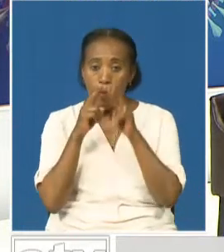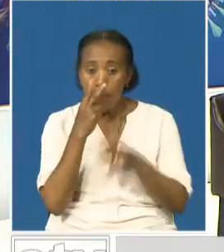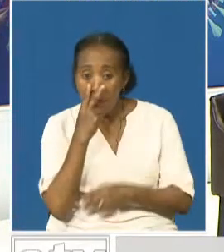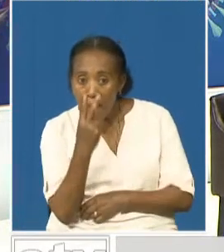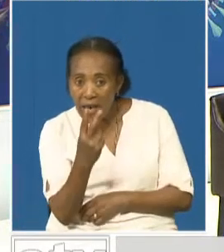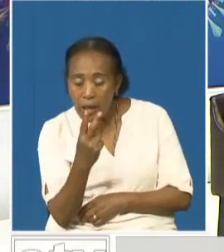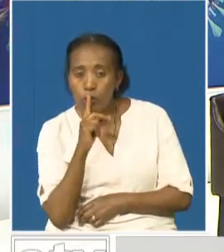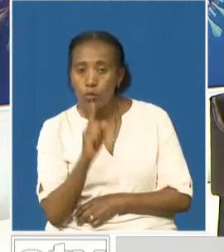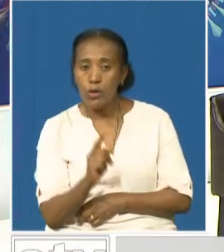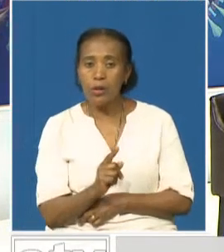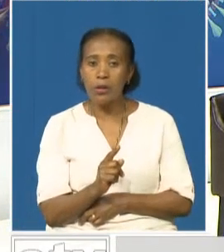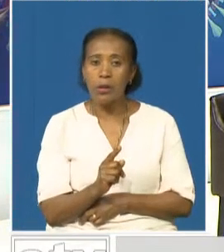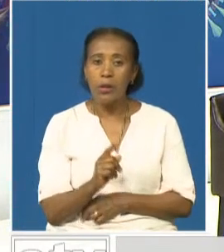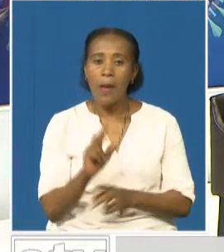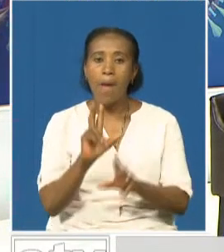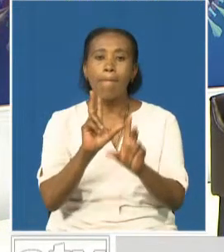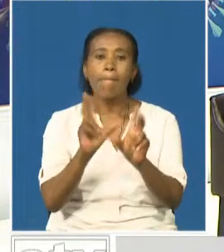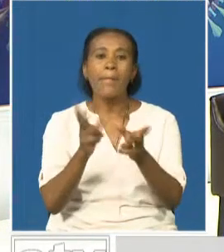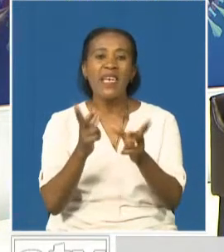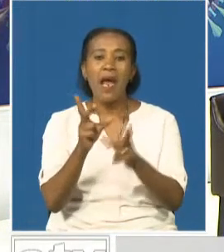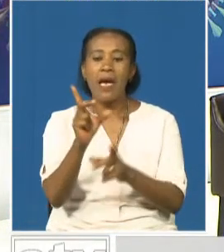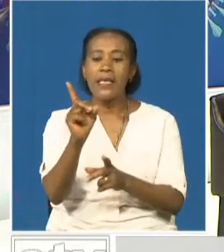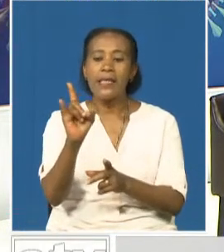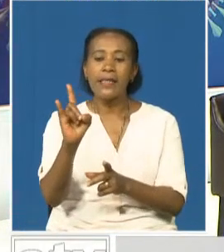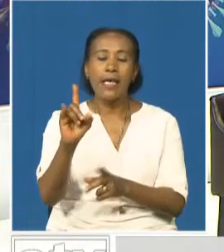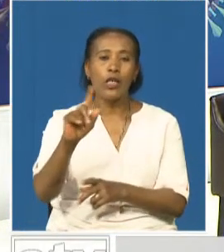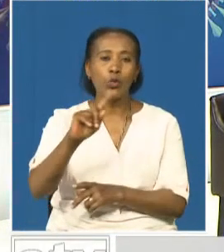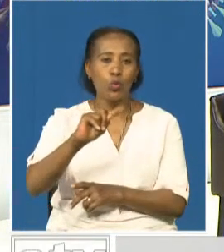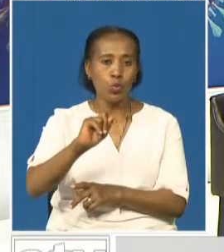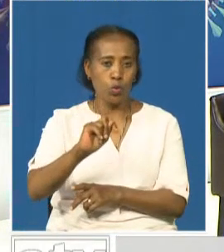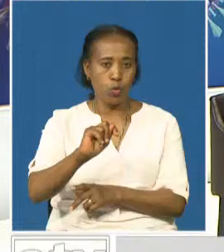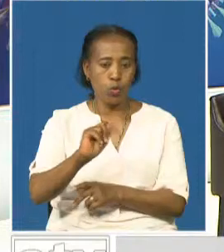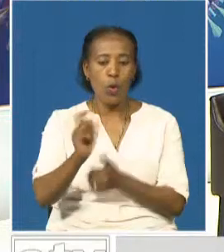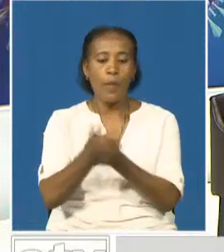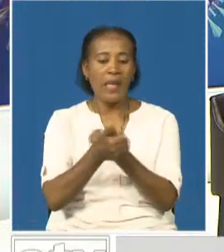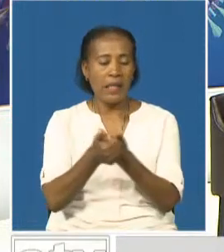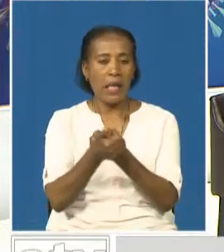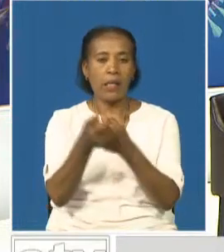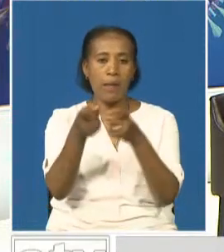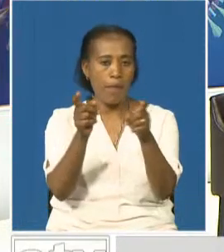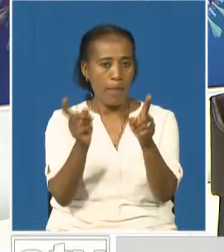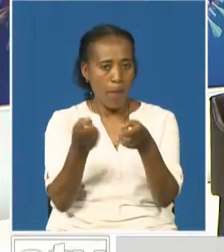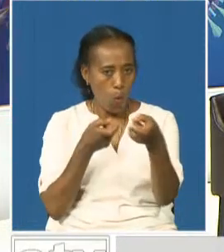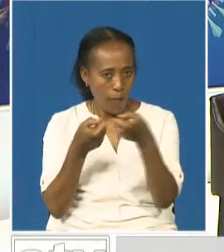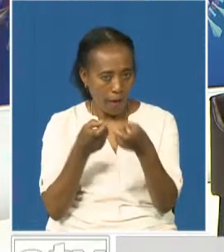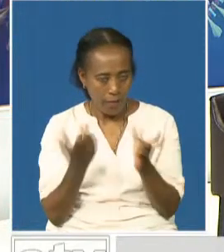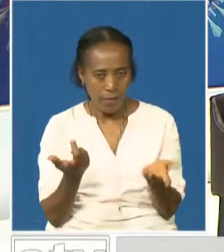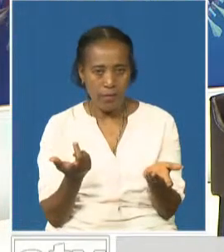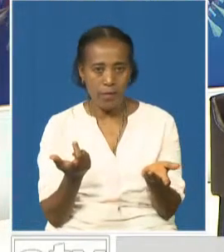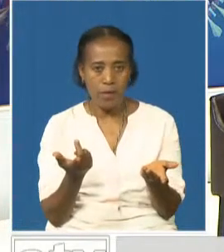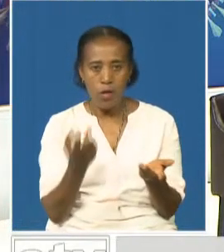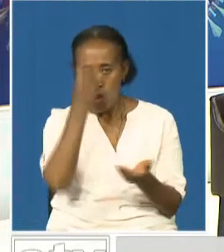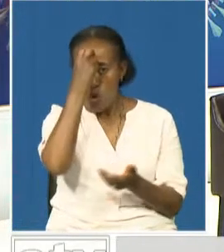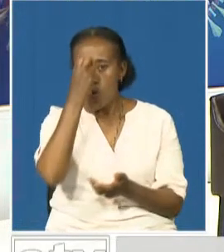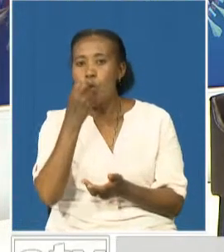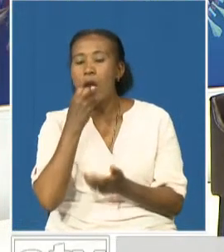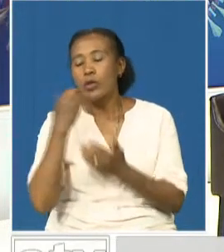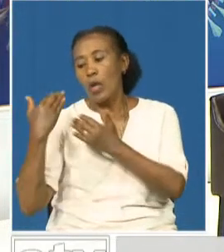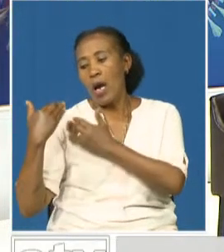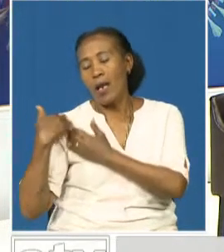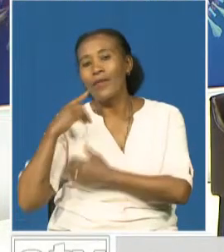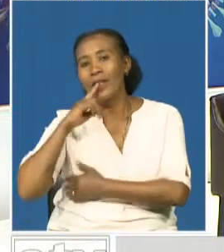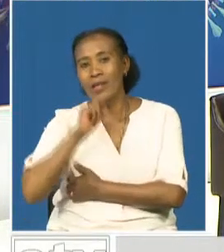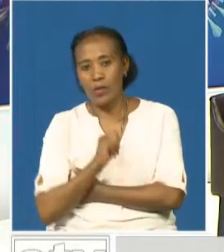የሚመለከቱትን የሚዲያ ይዘት መከታተል መቆጣጠር የወላጆች ኃላፊነት